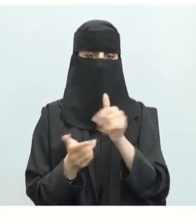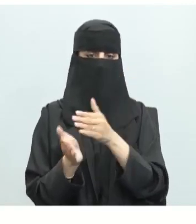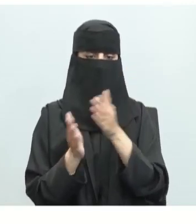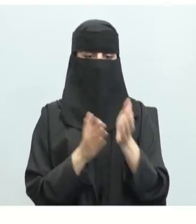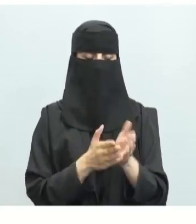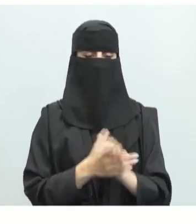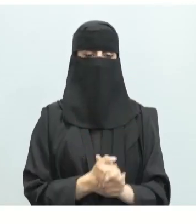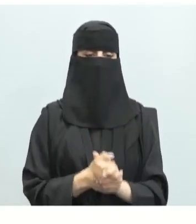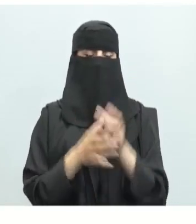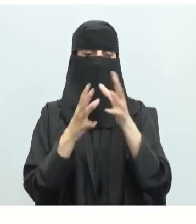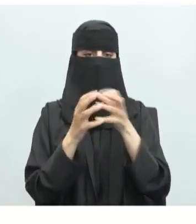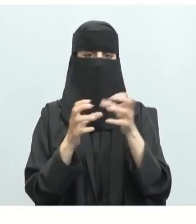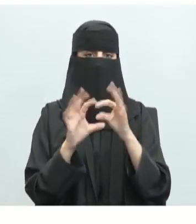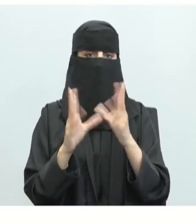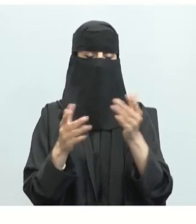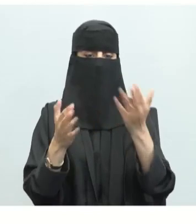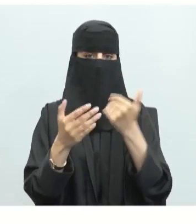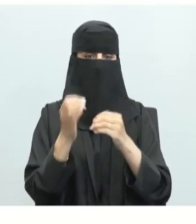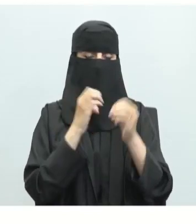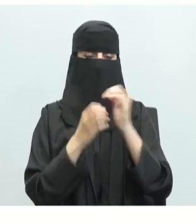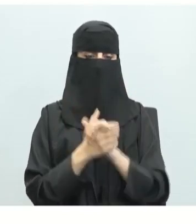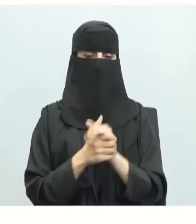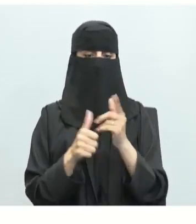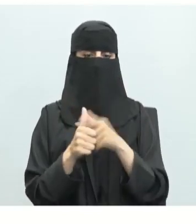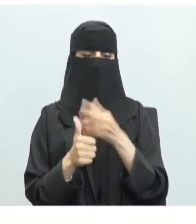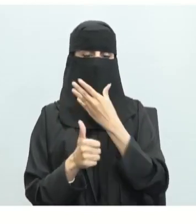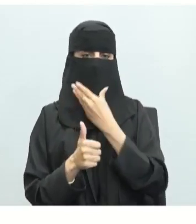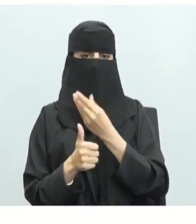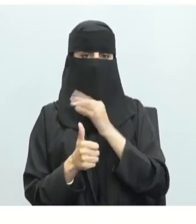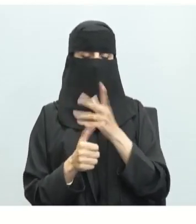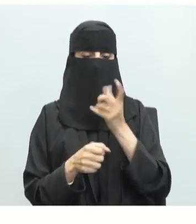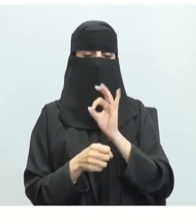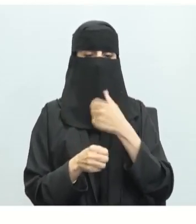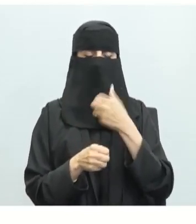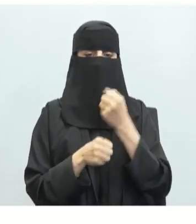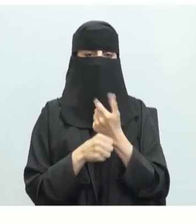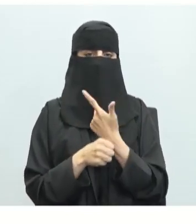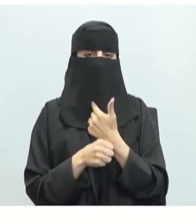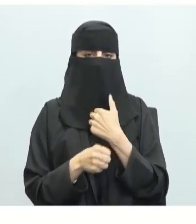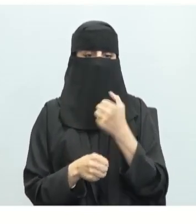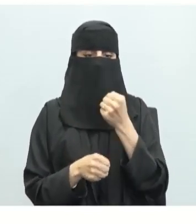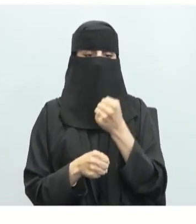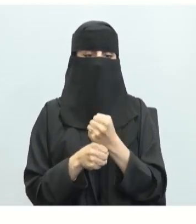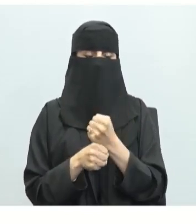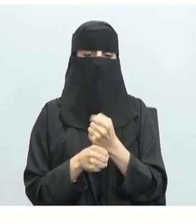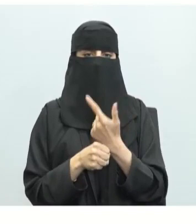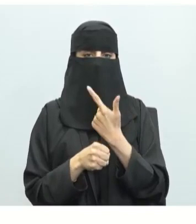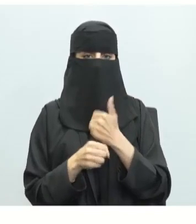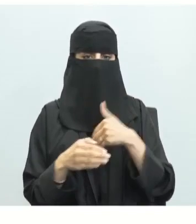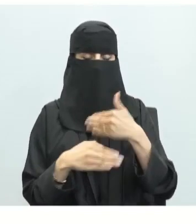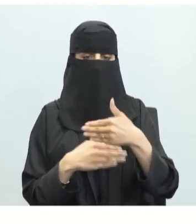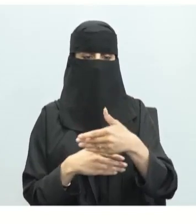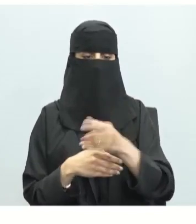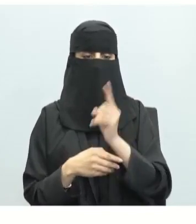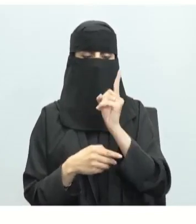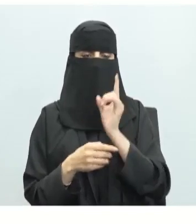أحسنتم. أحسنتم. فنقول أن الترجي هو انتظار أمر مرغوب فيه يتوقع حدوثه